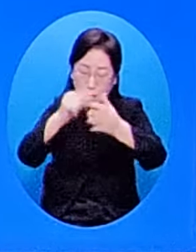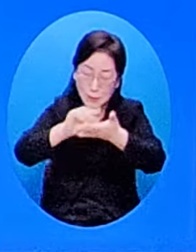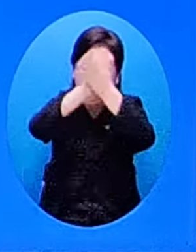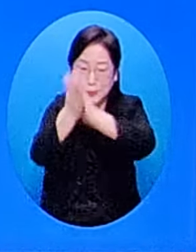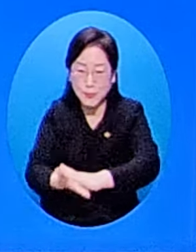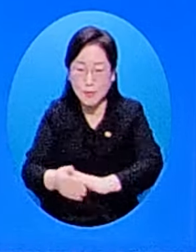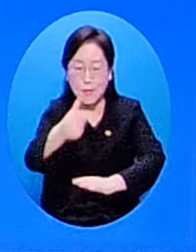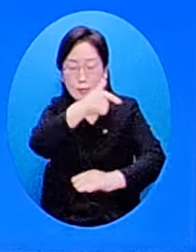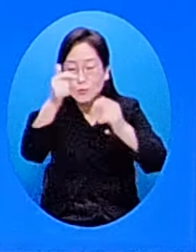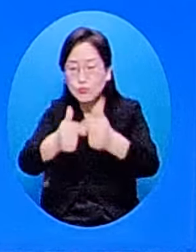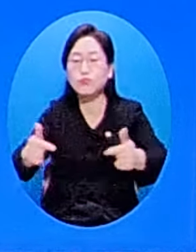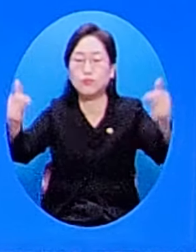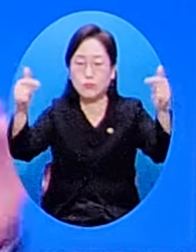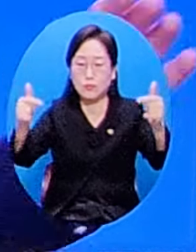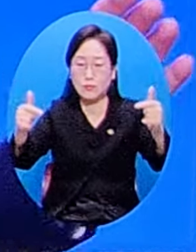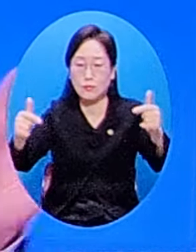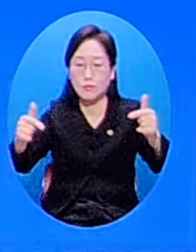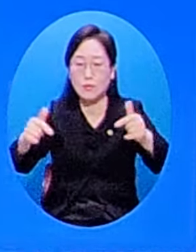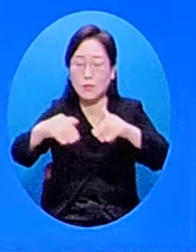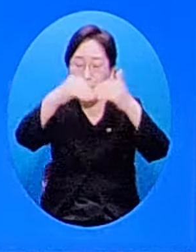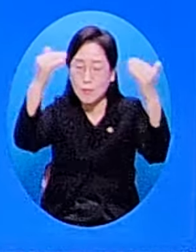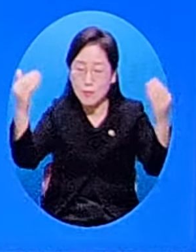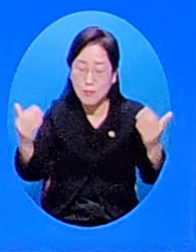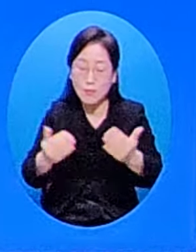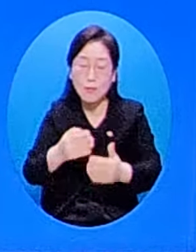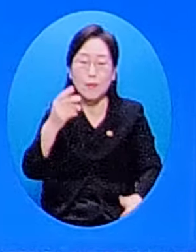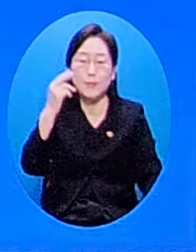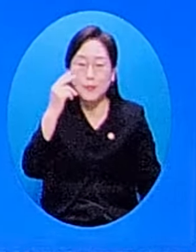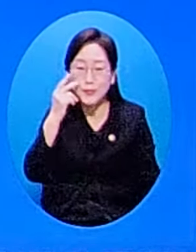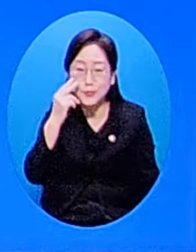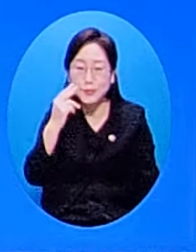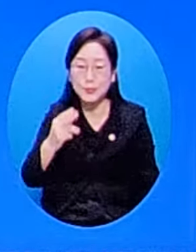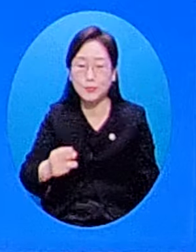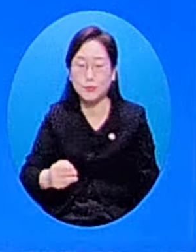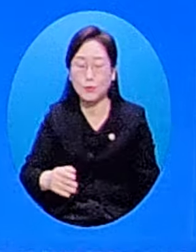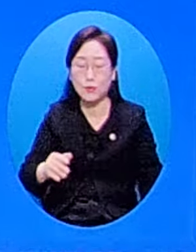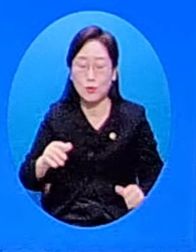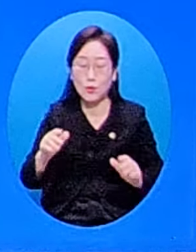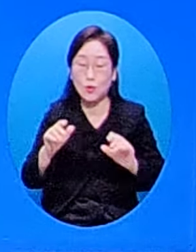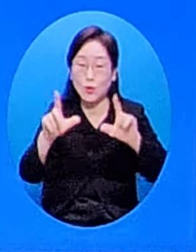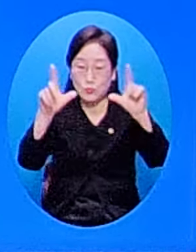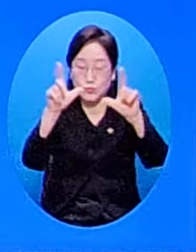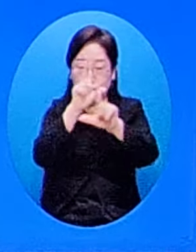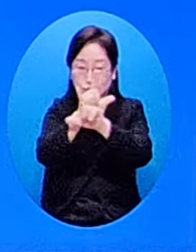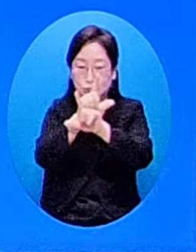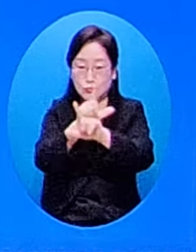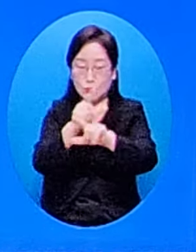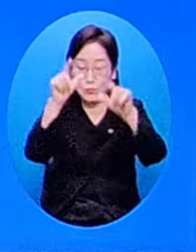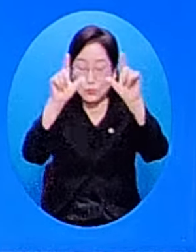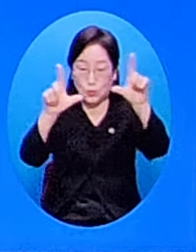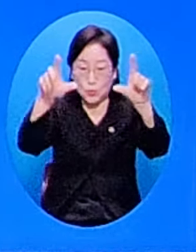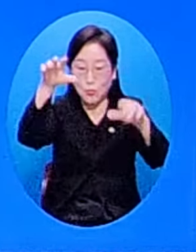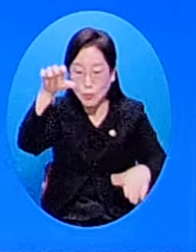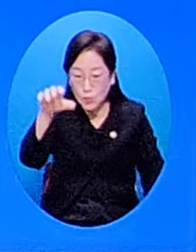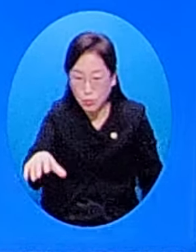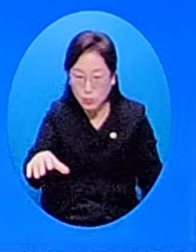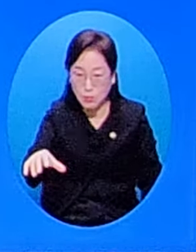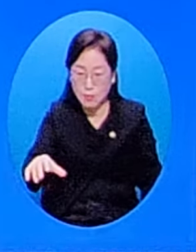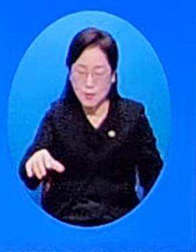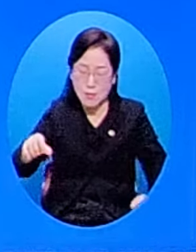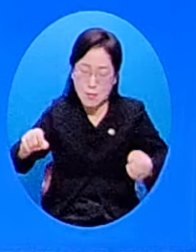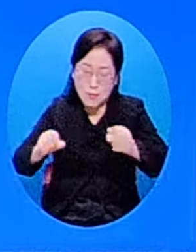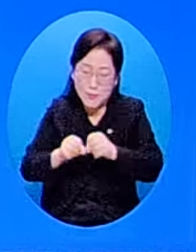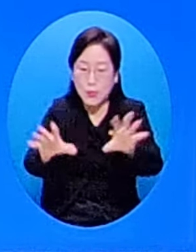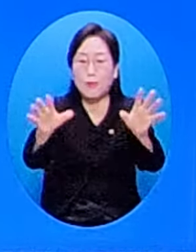이 붕의 역사가 온 미국 북동부 지역을 뒤덮었습니다. 그래서 그 붕의